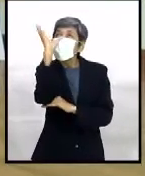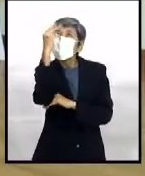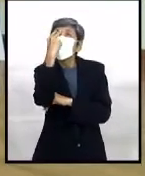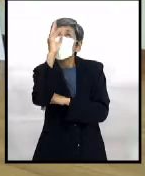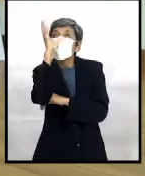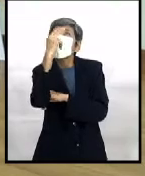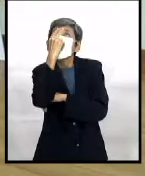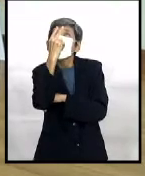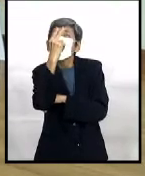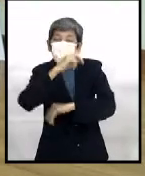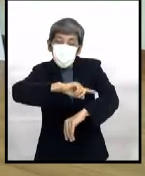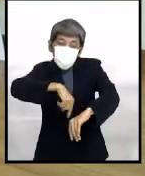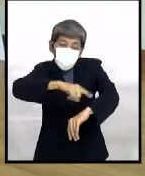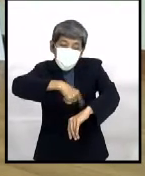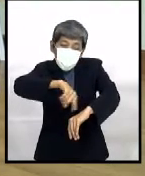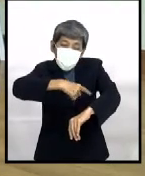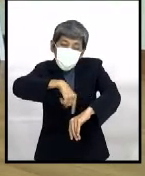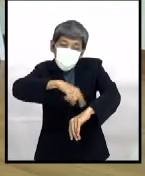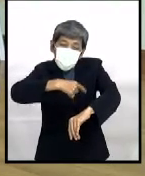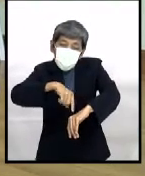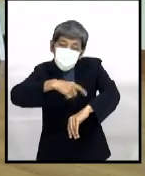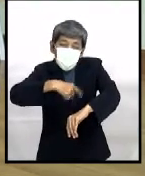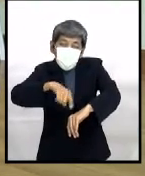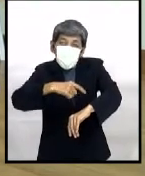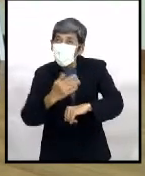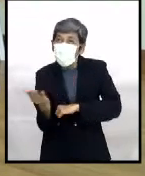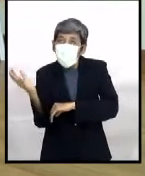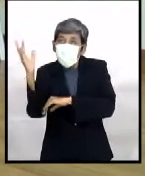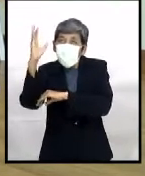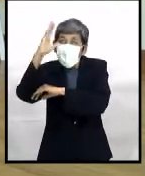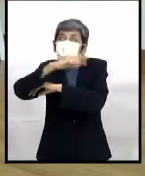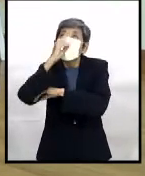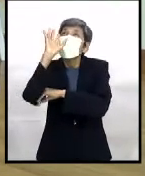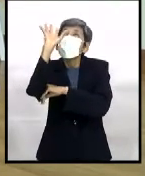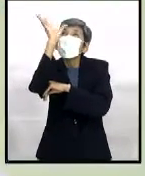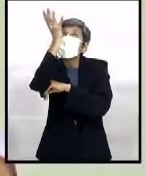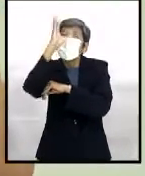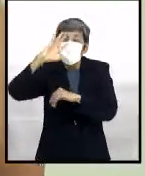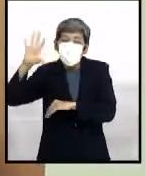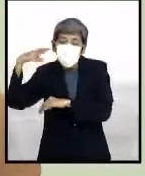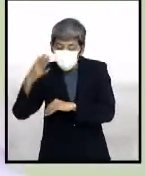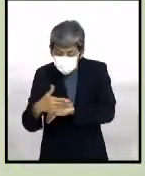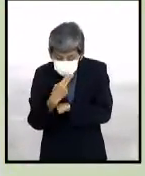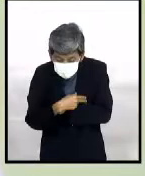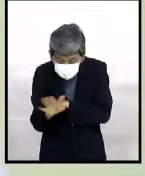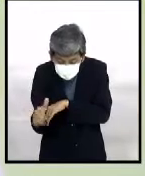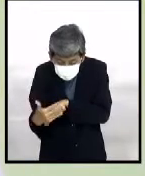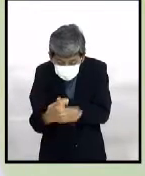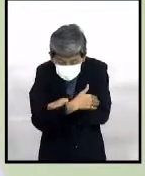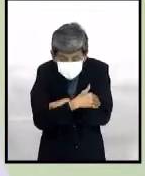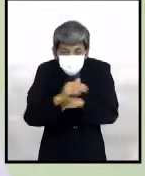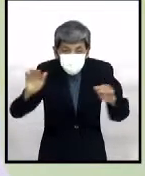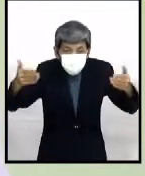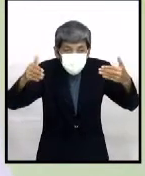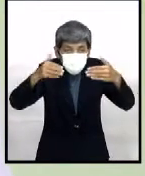นานๆนั่งมองเป็นนานๆนี่นานๆนะฮะไม่ใช่คำเปรียบเทียบนะนานครึ่งวันเนี่ยครึ่งวันนั่งมองผมซื้อปลามาเลี้ยงผมก็นั่งดูปลาทองมัน